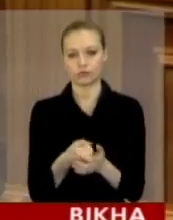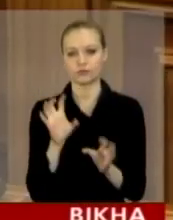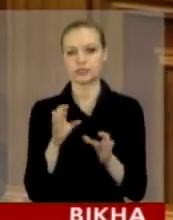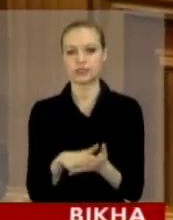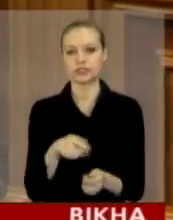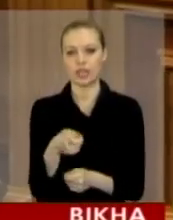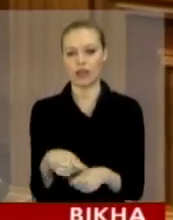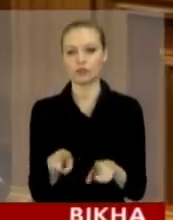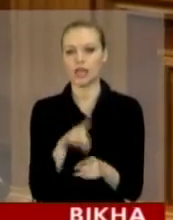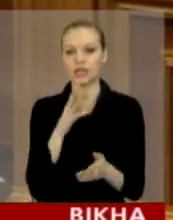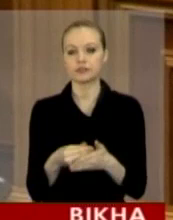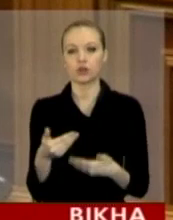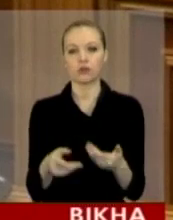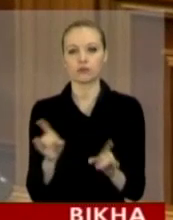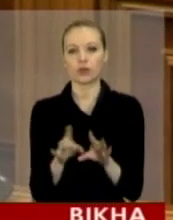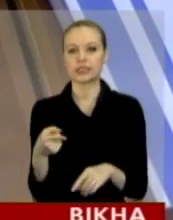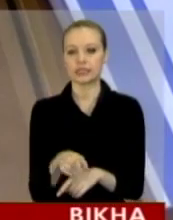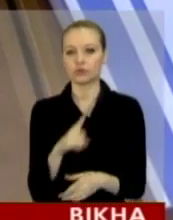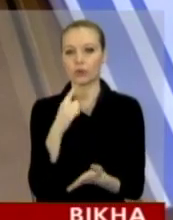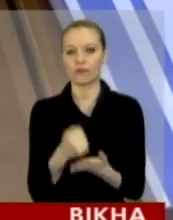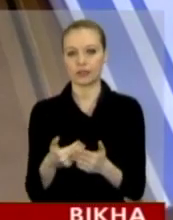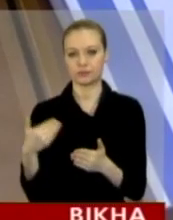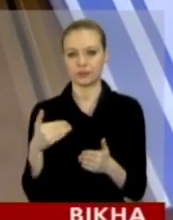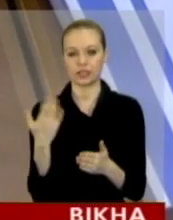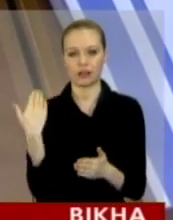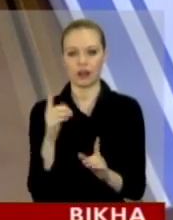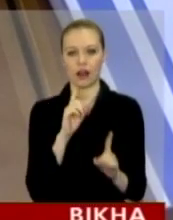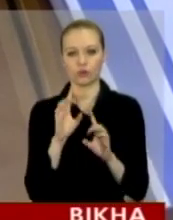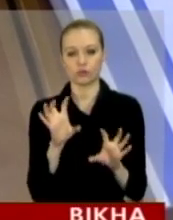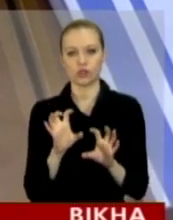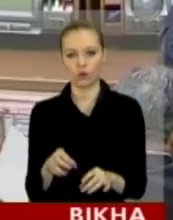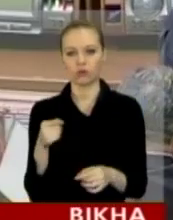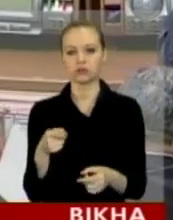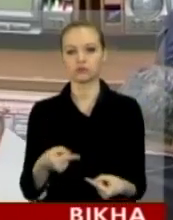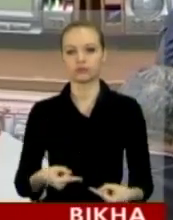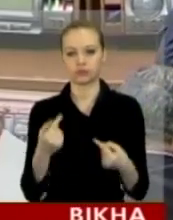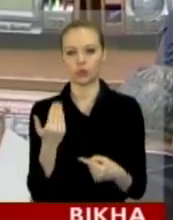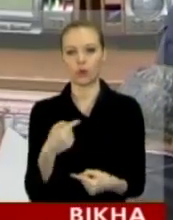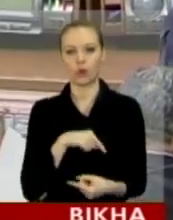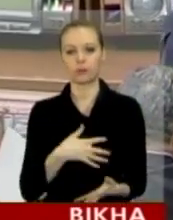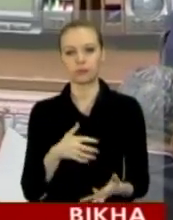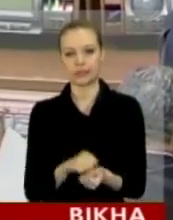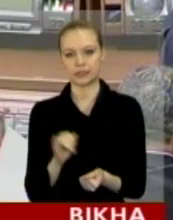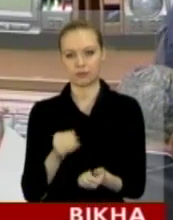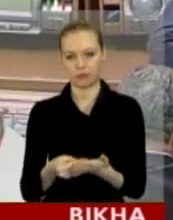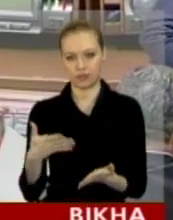Такий свій крок він пояснює тим, що ухвалені напередодні Радою закони суперечать його принципам і